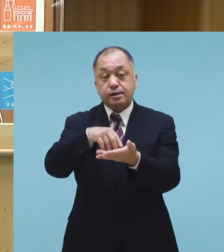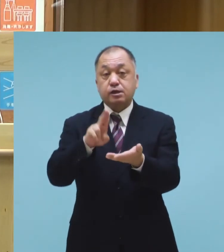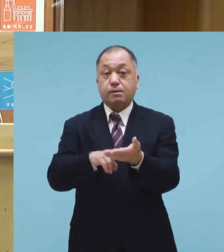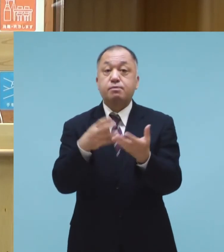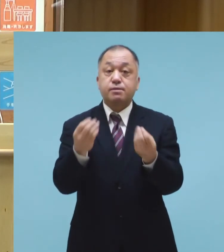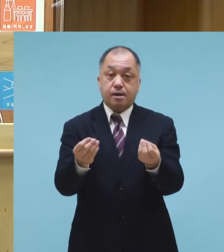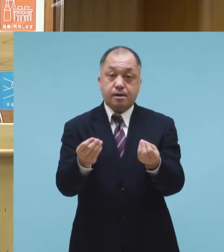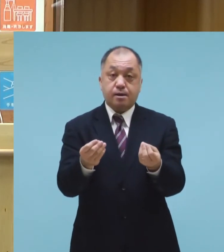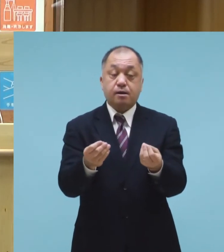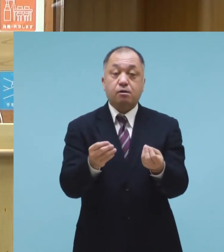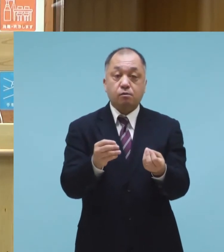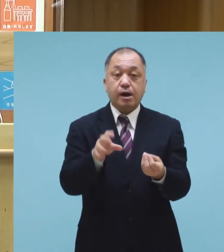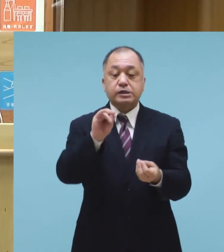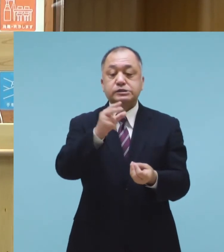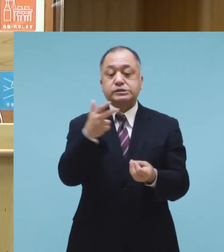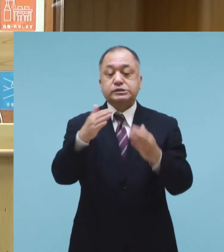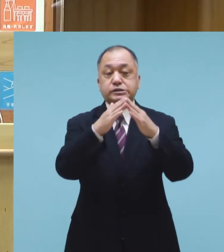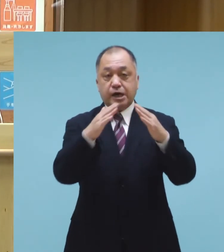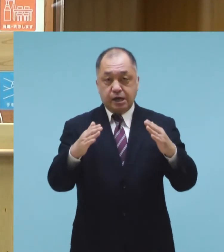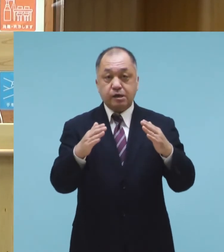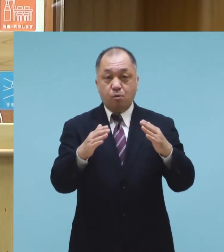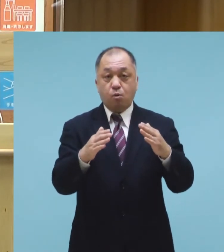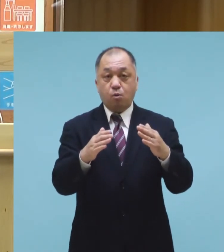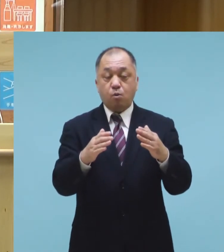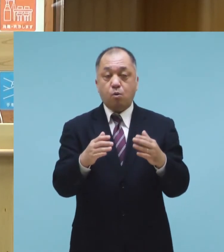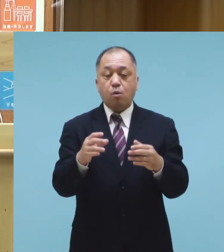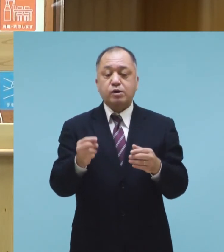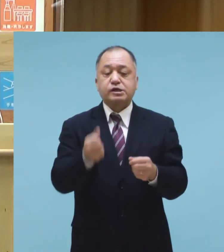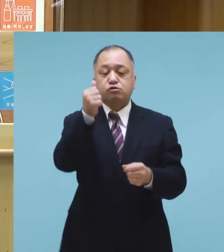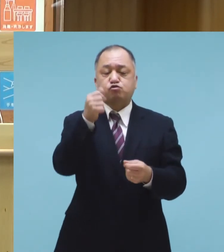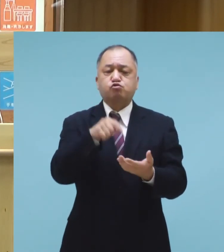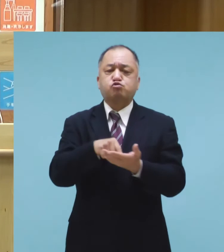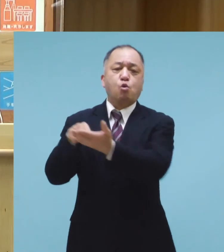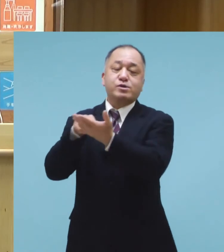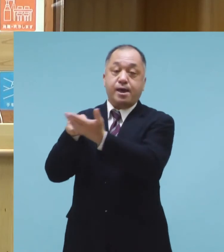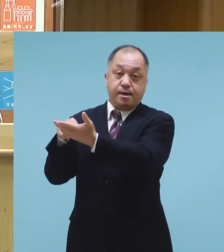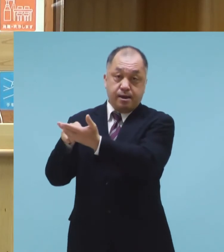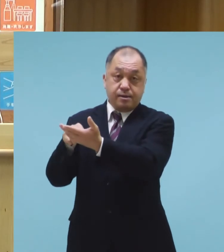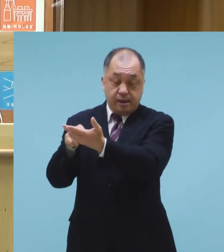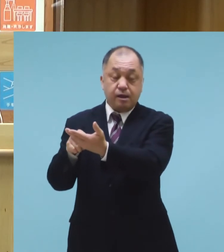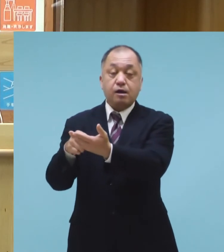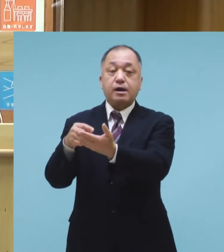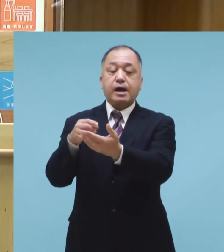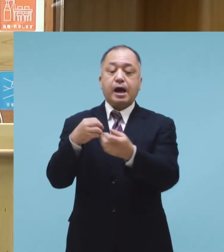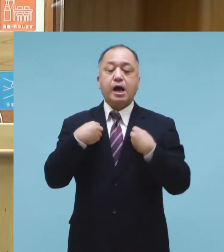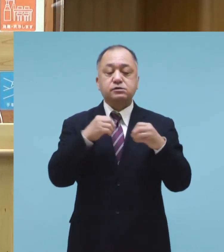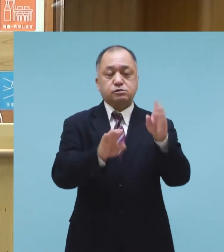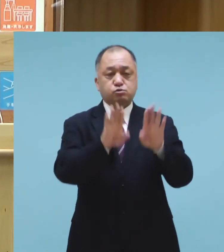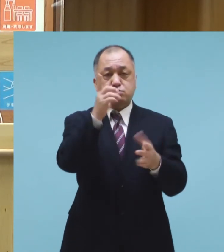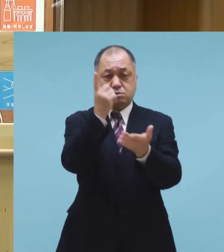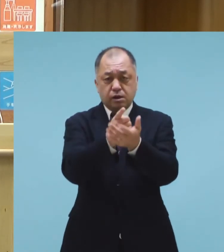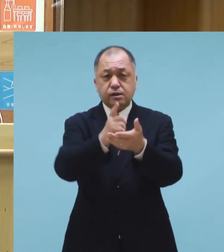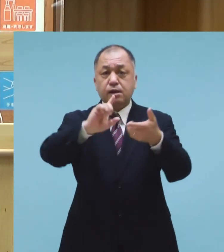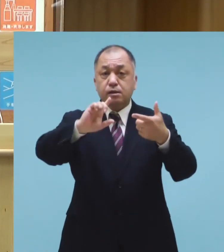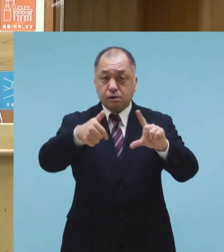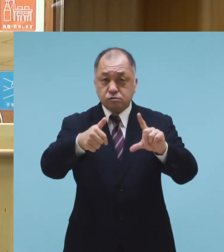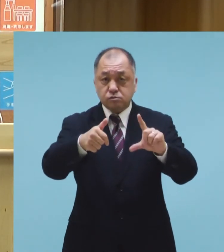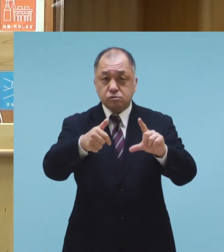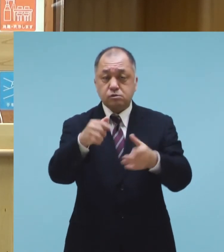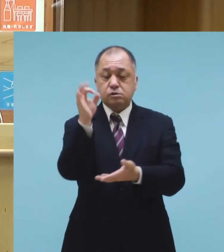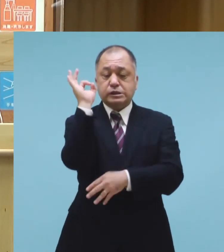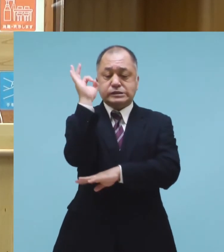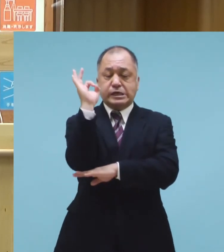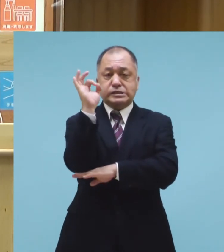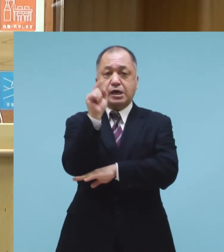事会でも先般緊急要請で、私からもこの感染状況だけじゃなくて財政力、